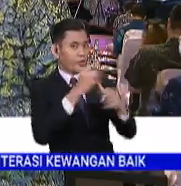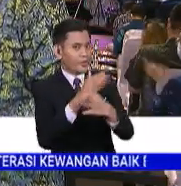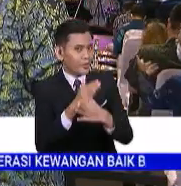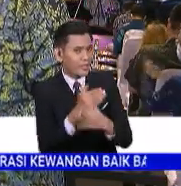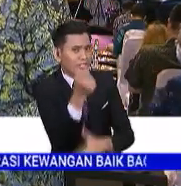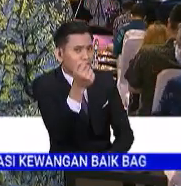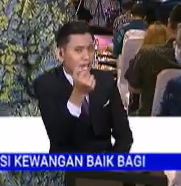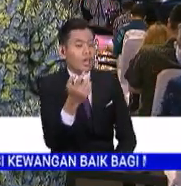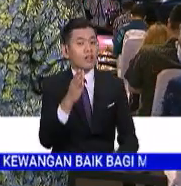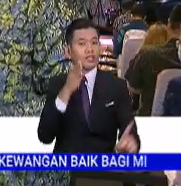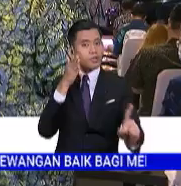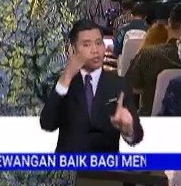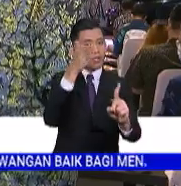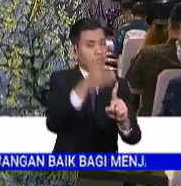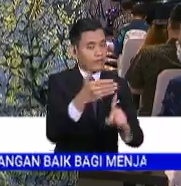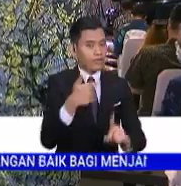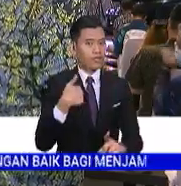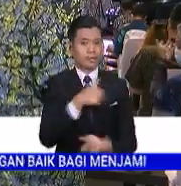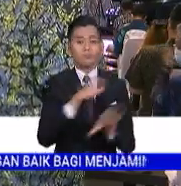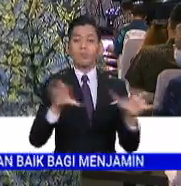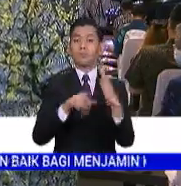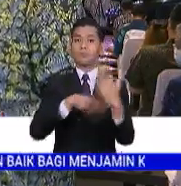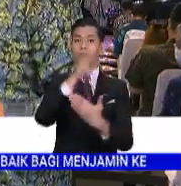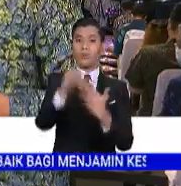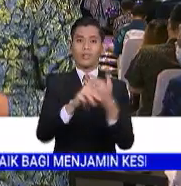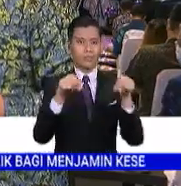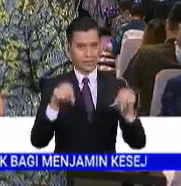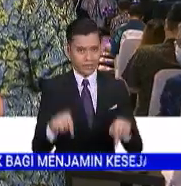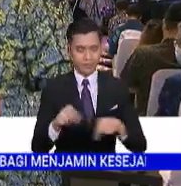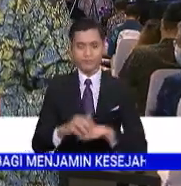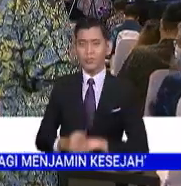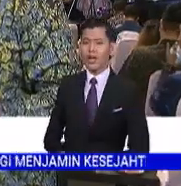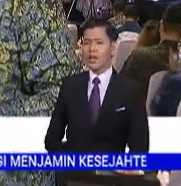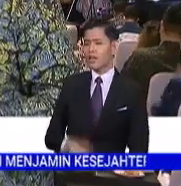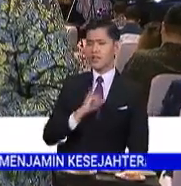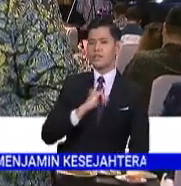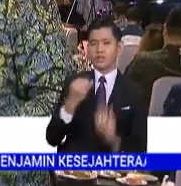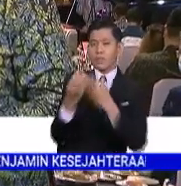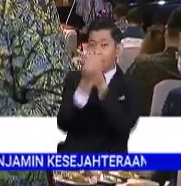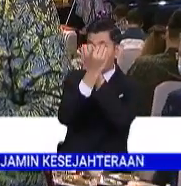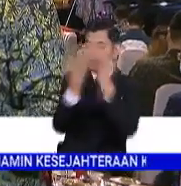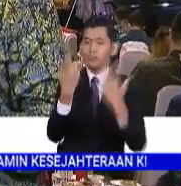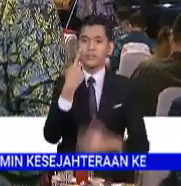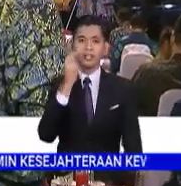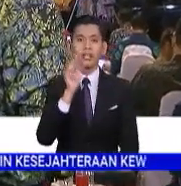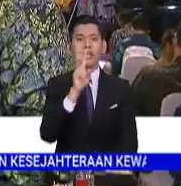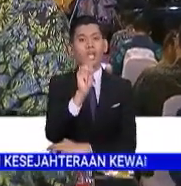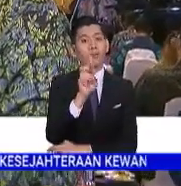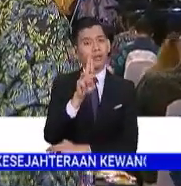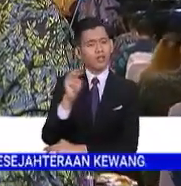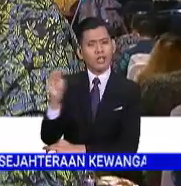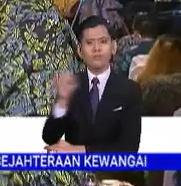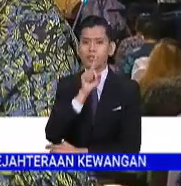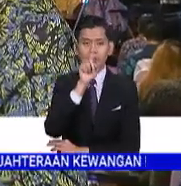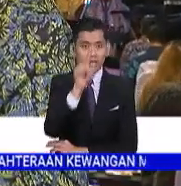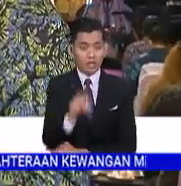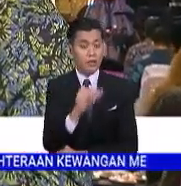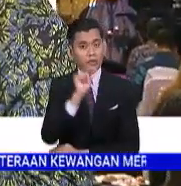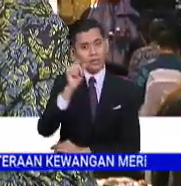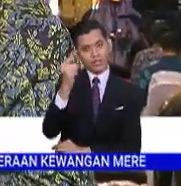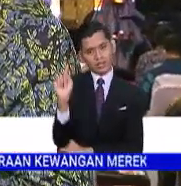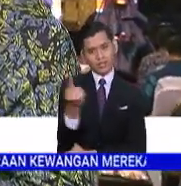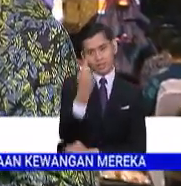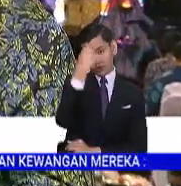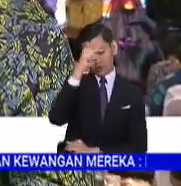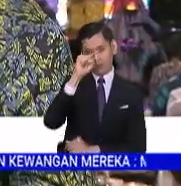sedikit objektif untuk majlis kita pada malam ini. Seperti yang saya nyatakan tadi, MRTM Deepavali ini bukanlah semata-mata untuk